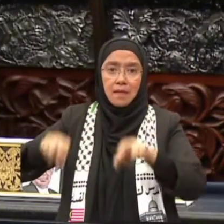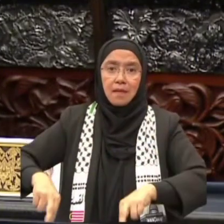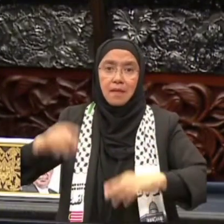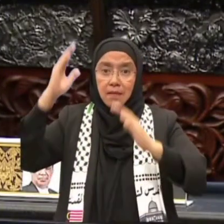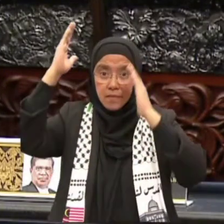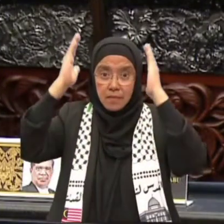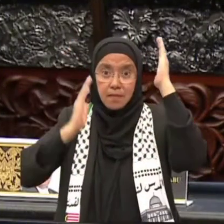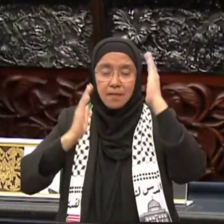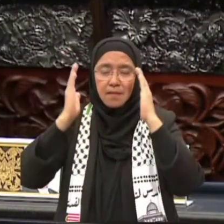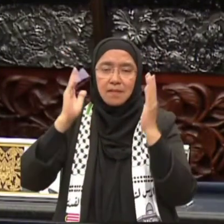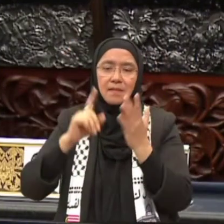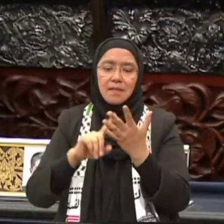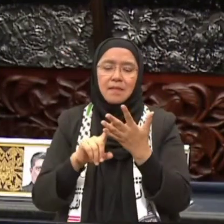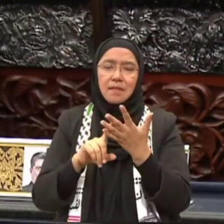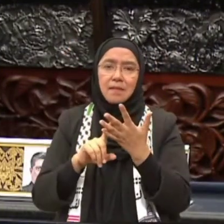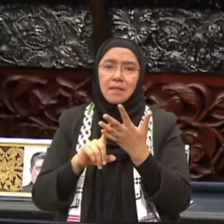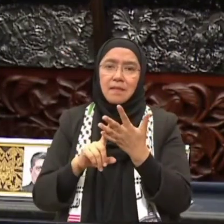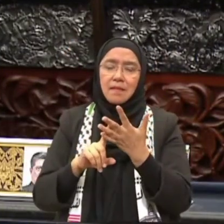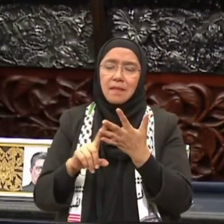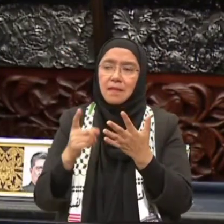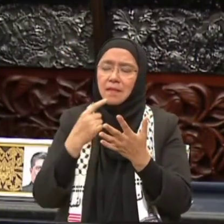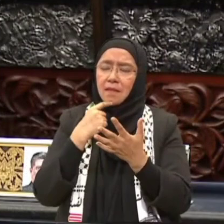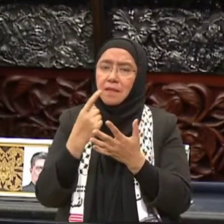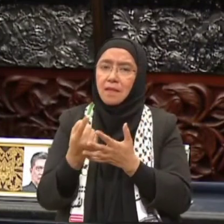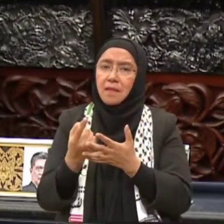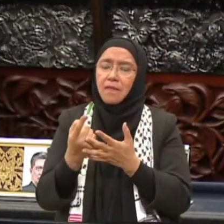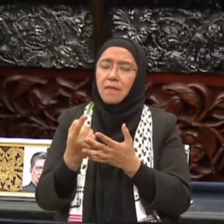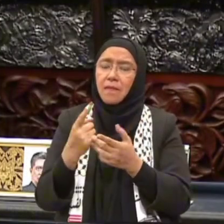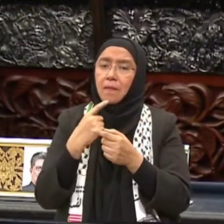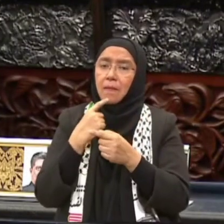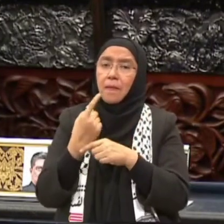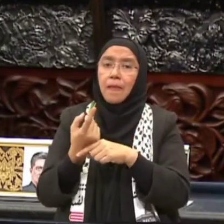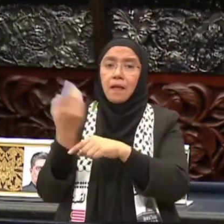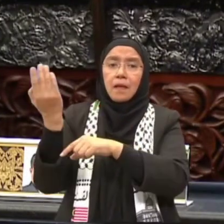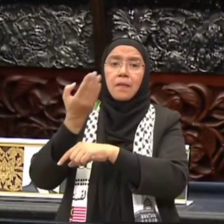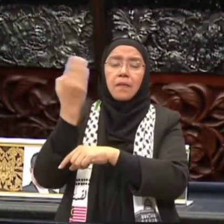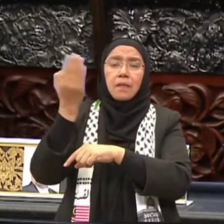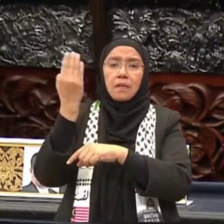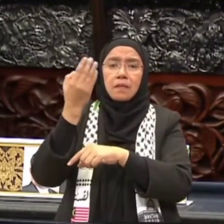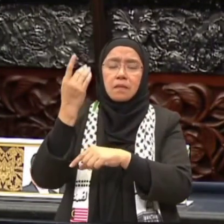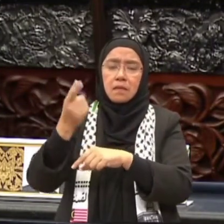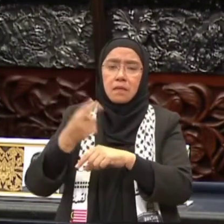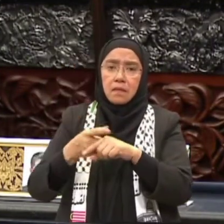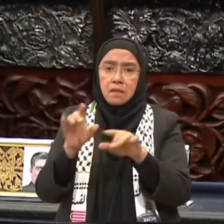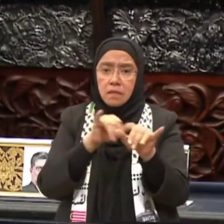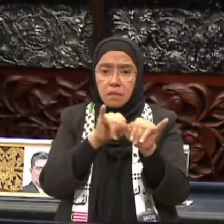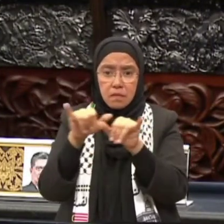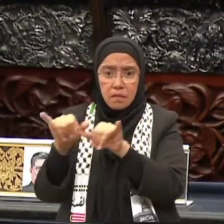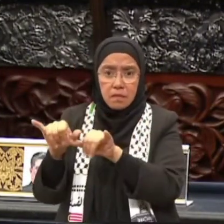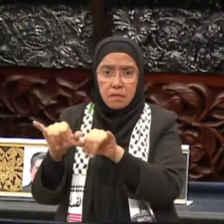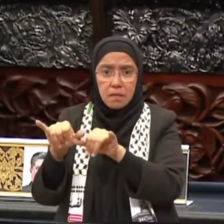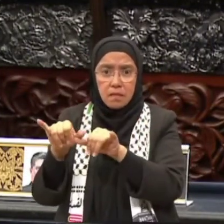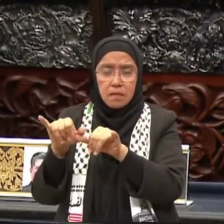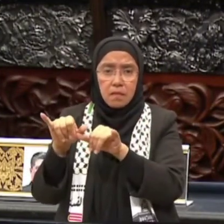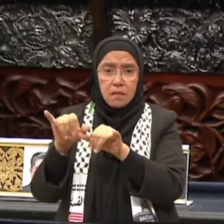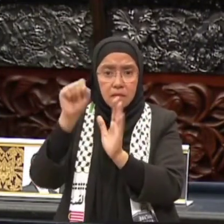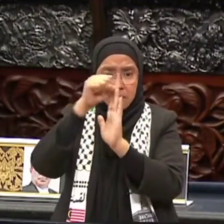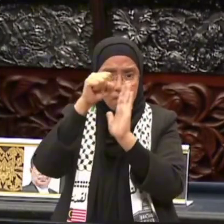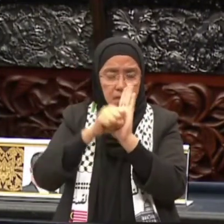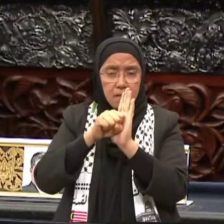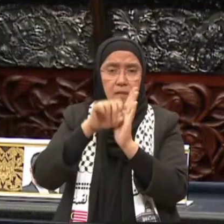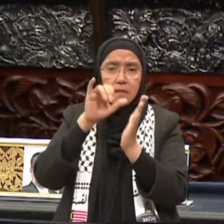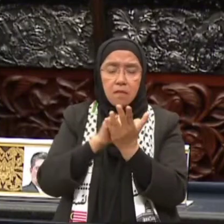Tapi the common denominator, dengan izin Datuk Yang Dipertua, ialah semuanya mestilah warga negara.